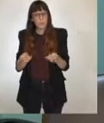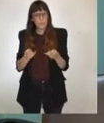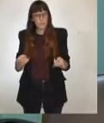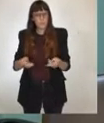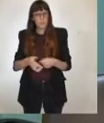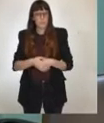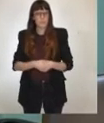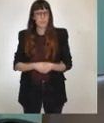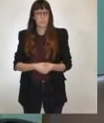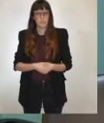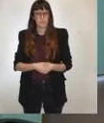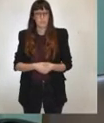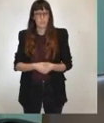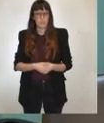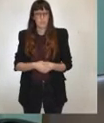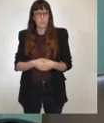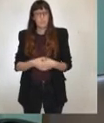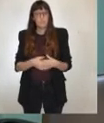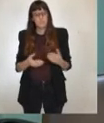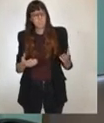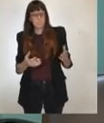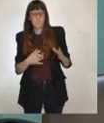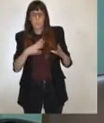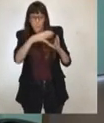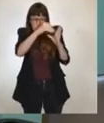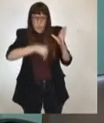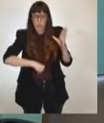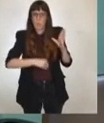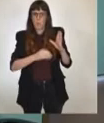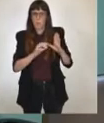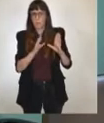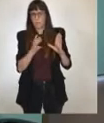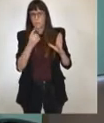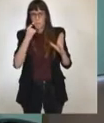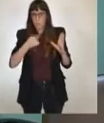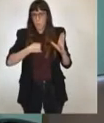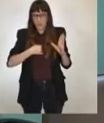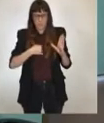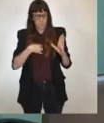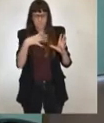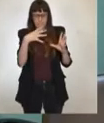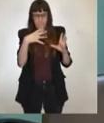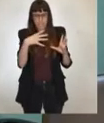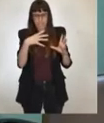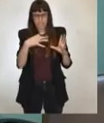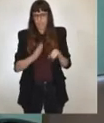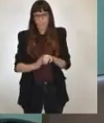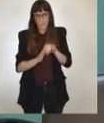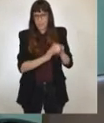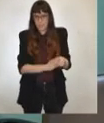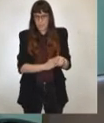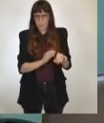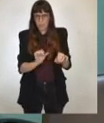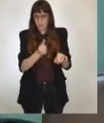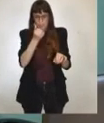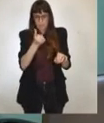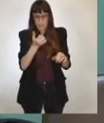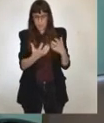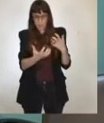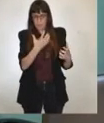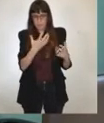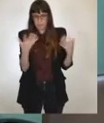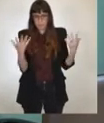pour aller à l'essentiel de ce rapport et ce qui est vraiment pour moi l'aspect le plus déterminant de ce qui a été réalisé en 2020, c'est le